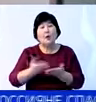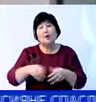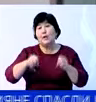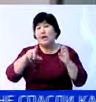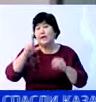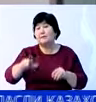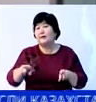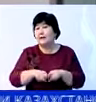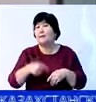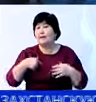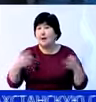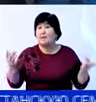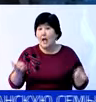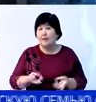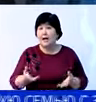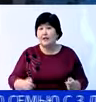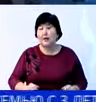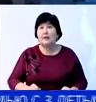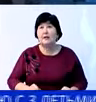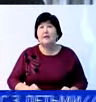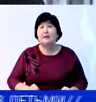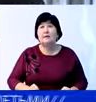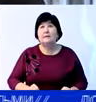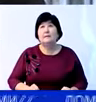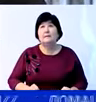специалистов крайне нам необходимы.